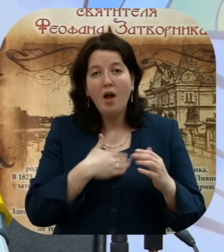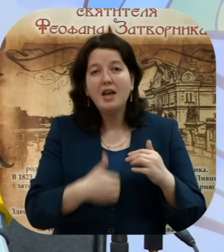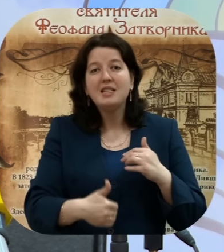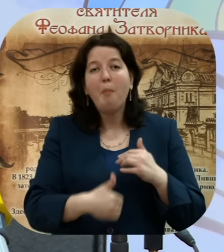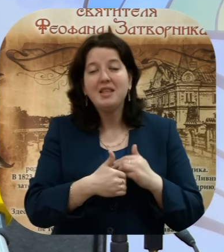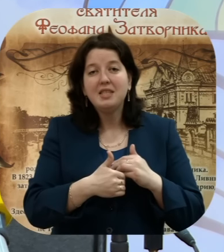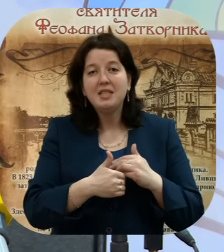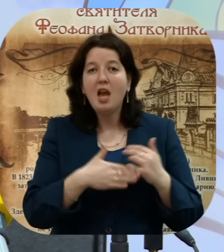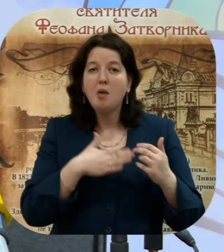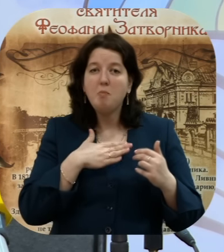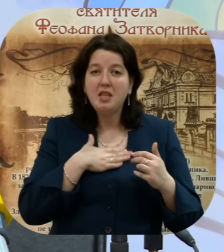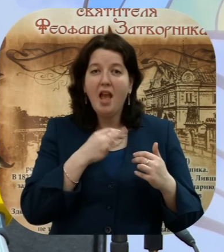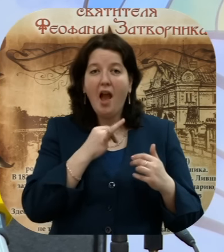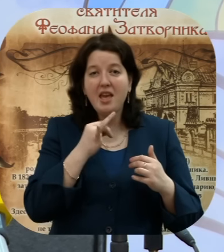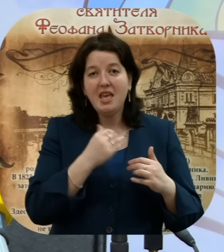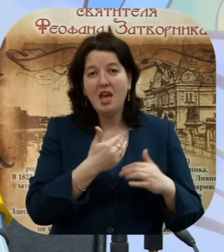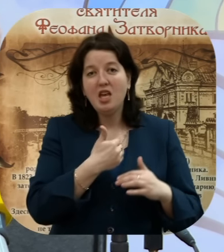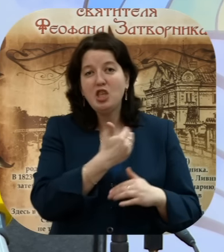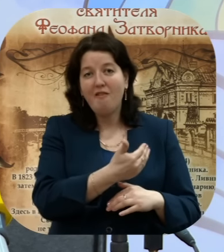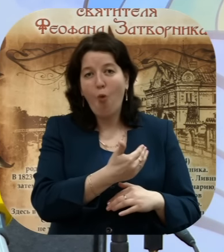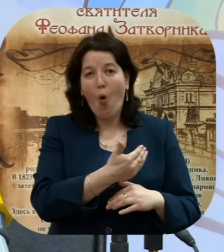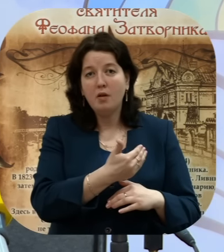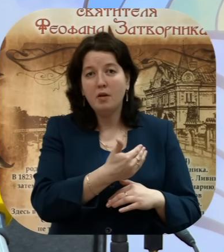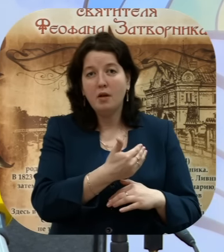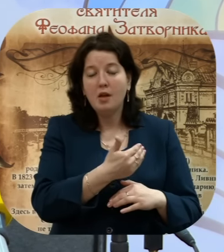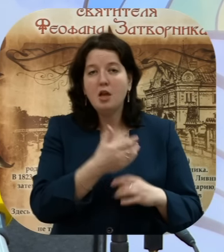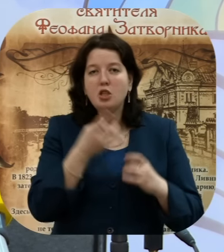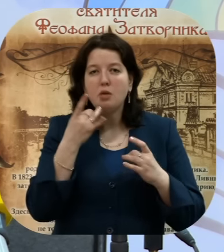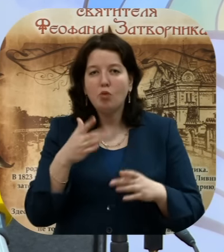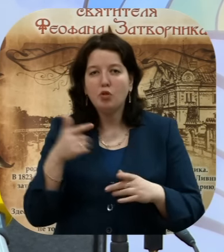правда? Святыми молитвами этот паршивец, негодяй,